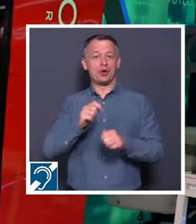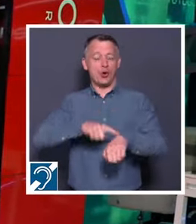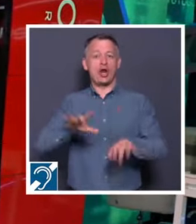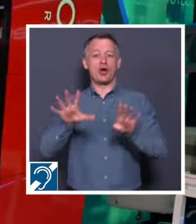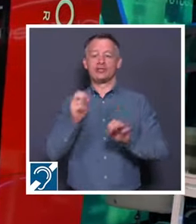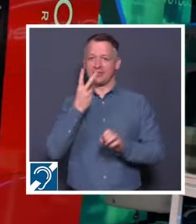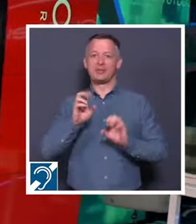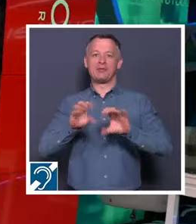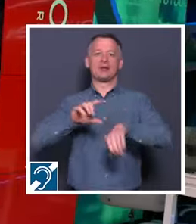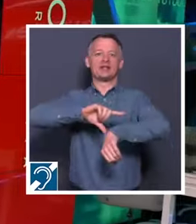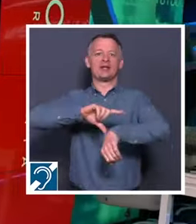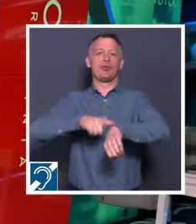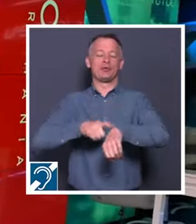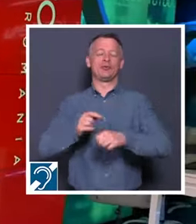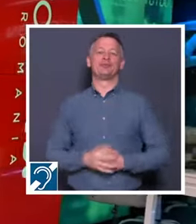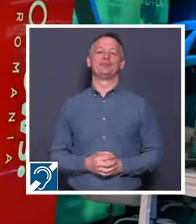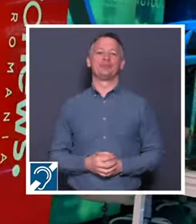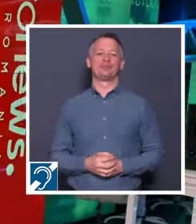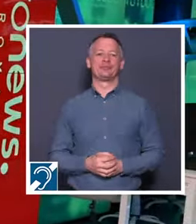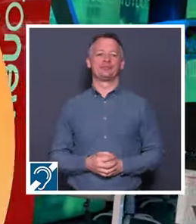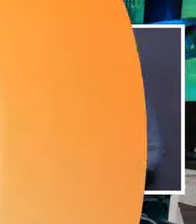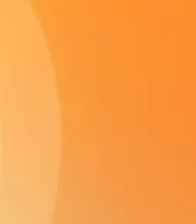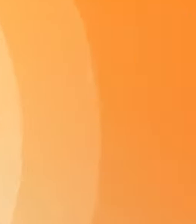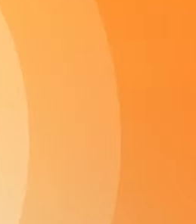Iată informațiile de moment.